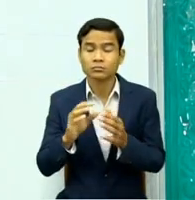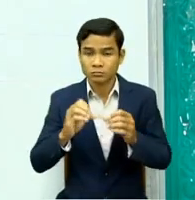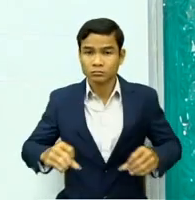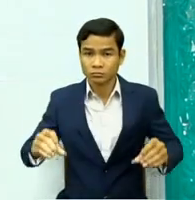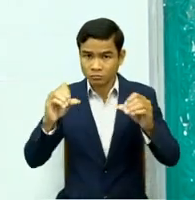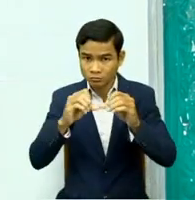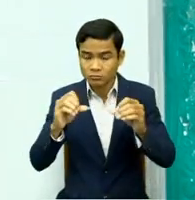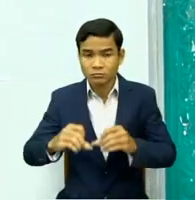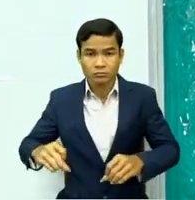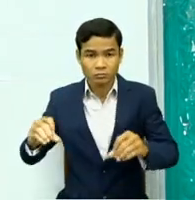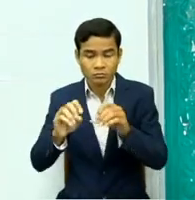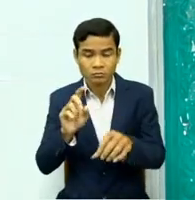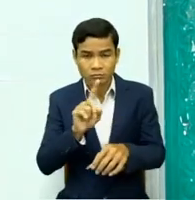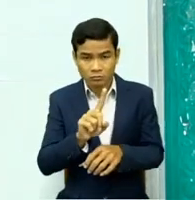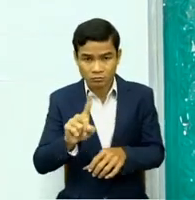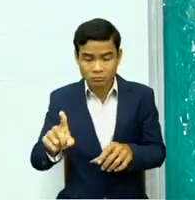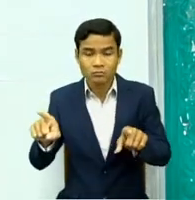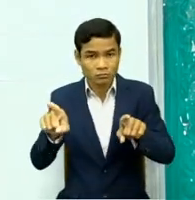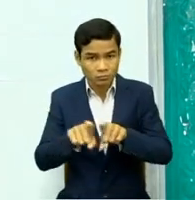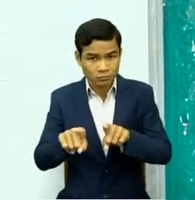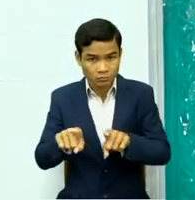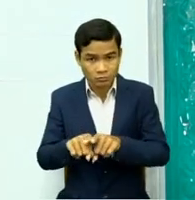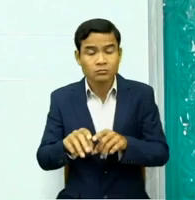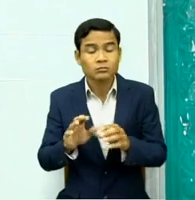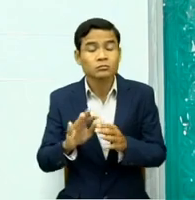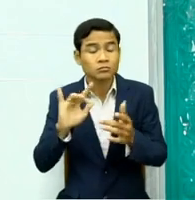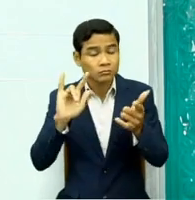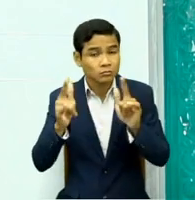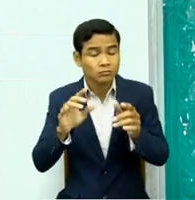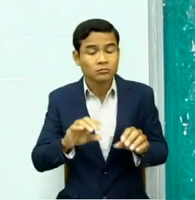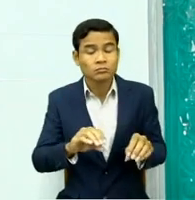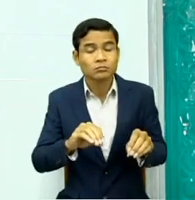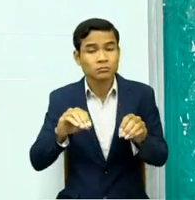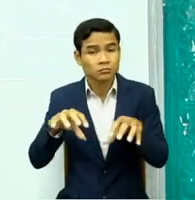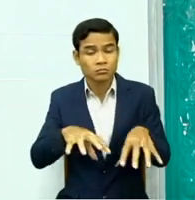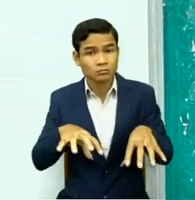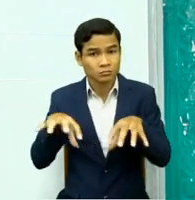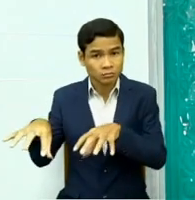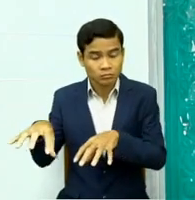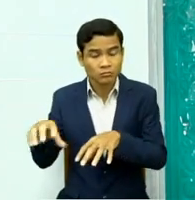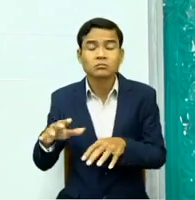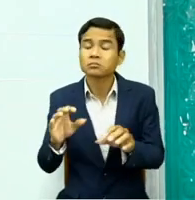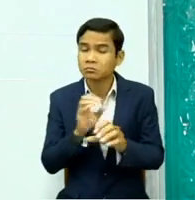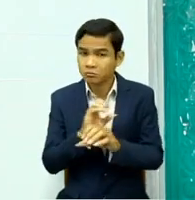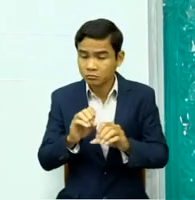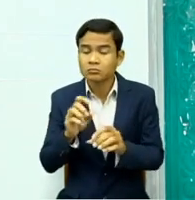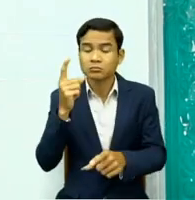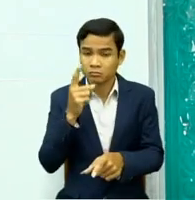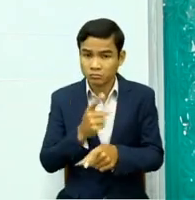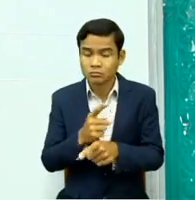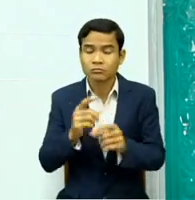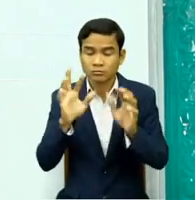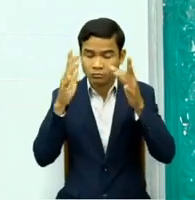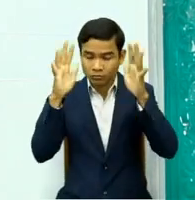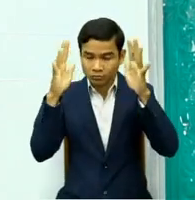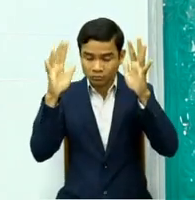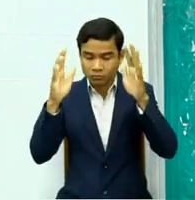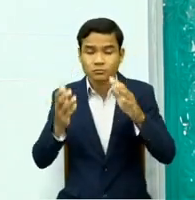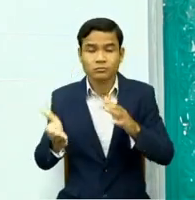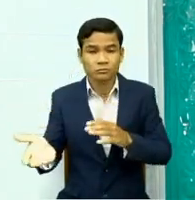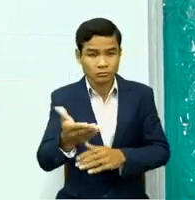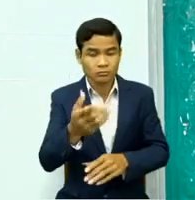ta doj doj khnia hai nang mien ka prae pru ti nang dai rue te kon cha mien prae pru te chong krom trou te dai tang ak